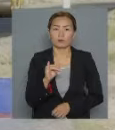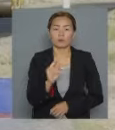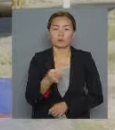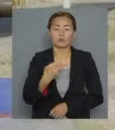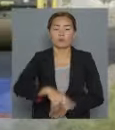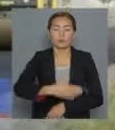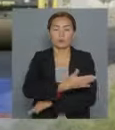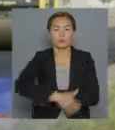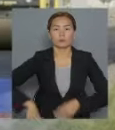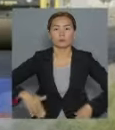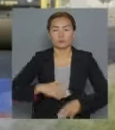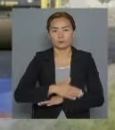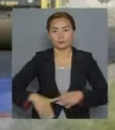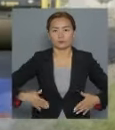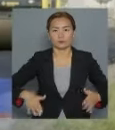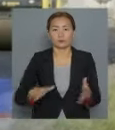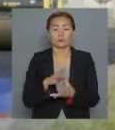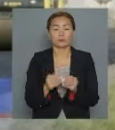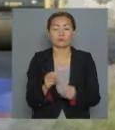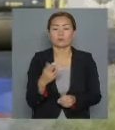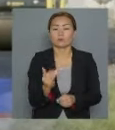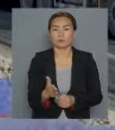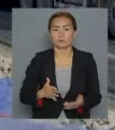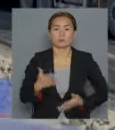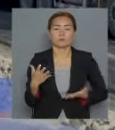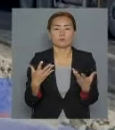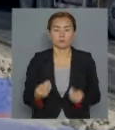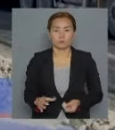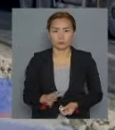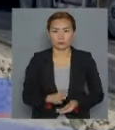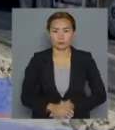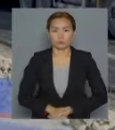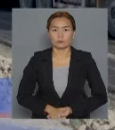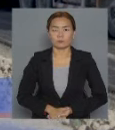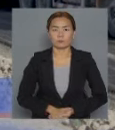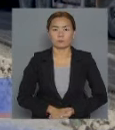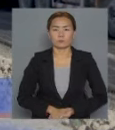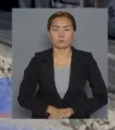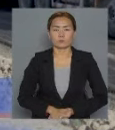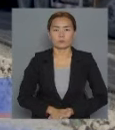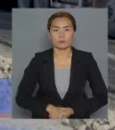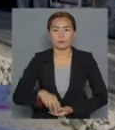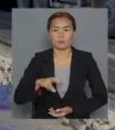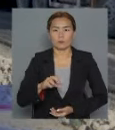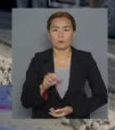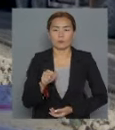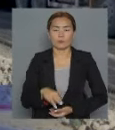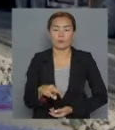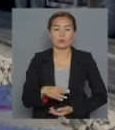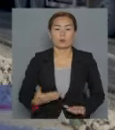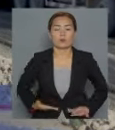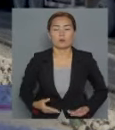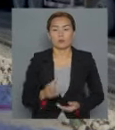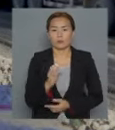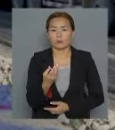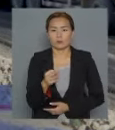екі көшеге тақтайдай тегіс жол түсті. Шаттықтықтар шаттанған күн болды. Біздер енді осы Махамбет селосының тұрғынымыз, мына Шаттық мөлтек